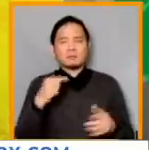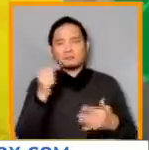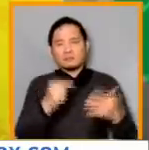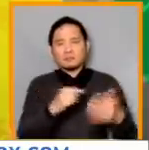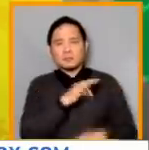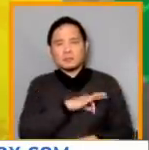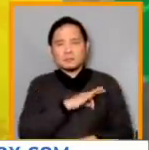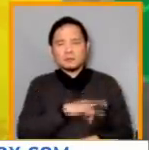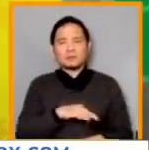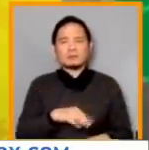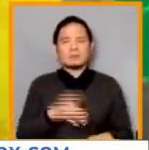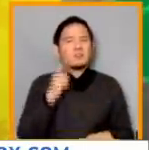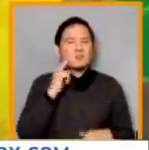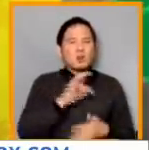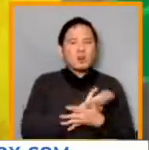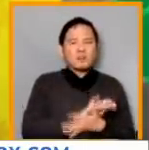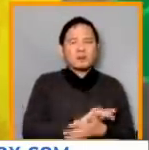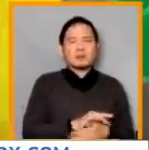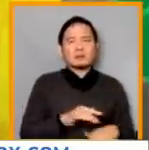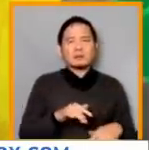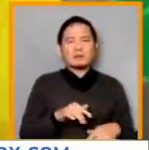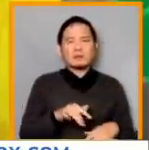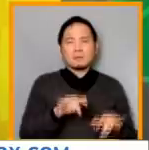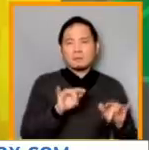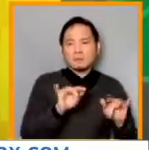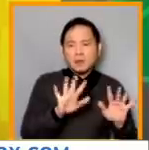may moderate,